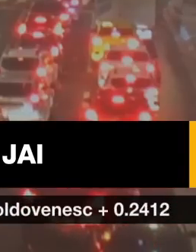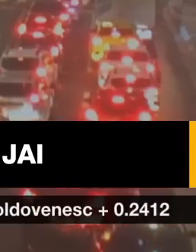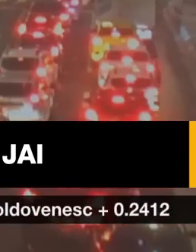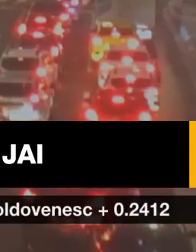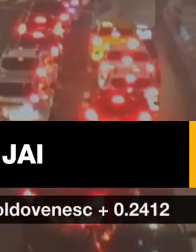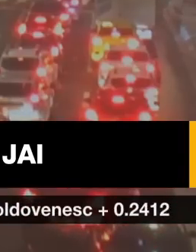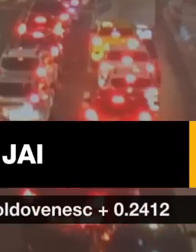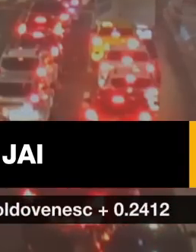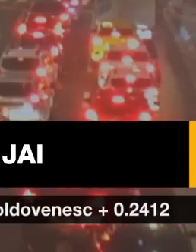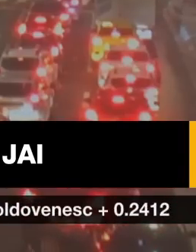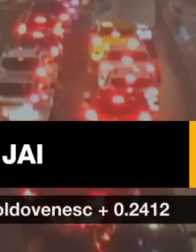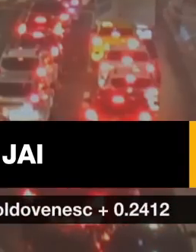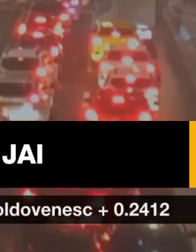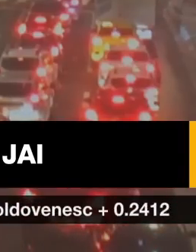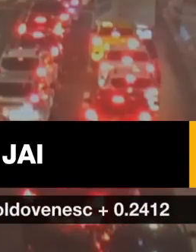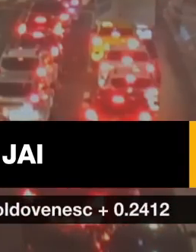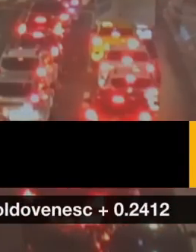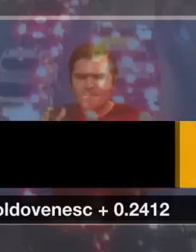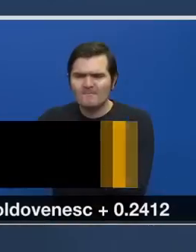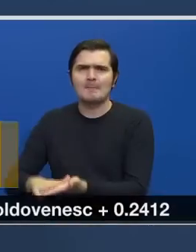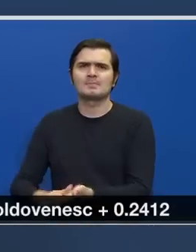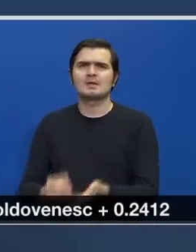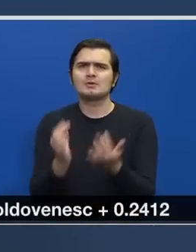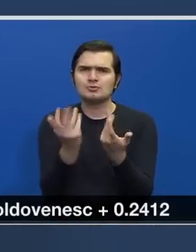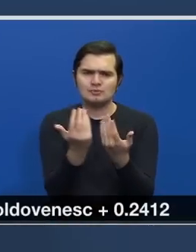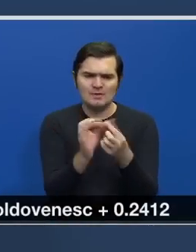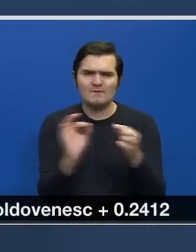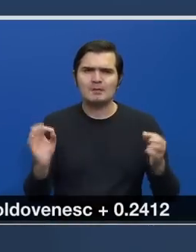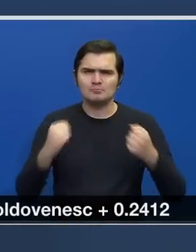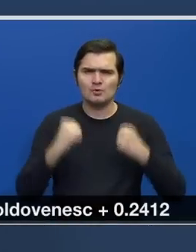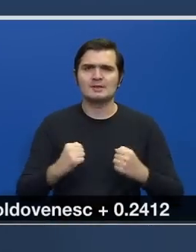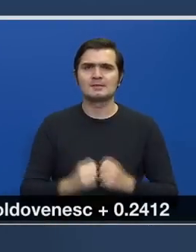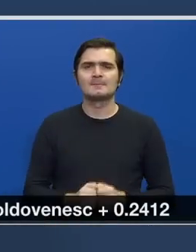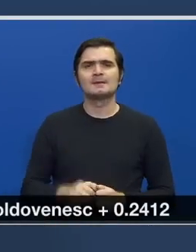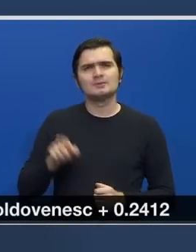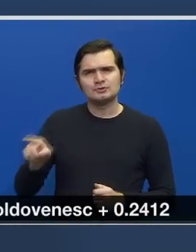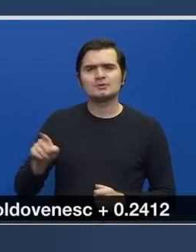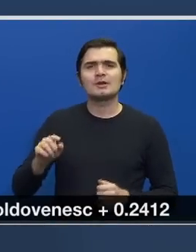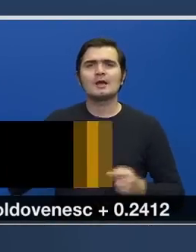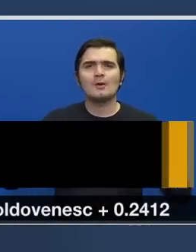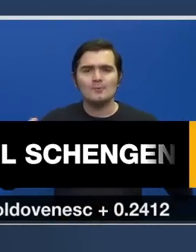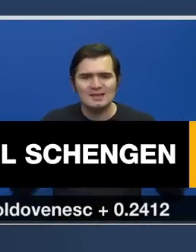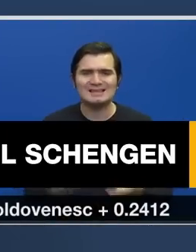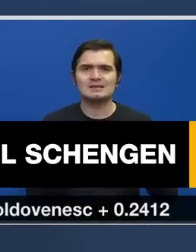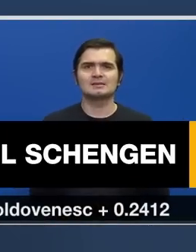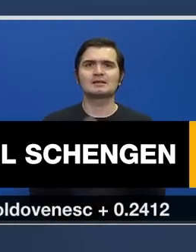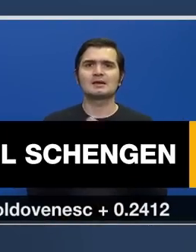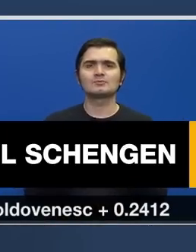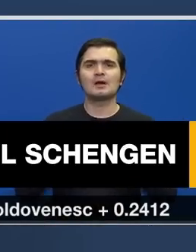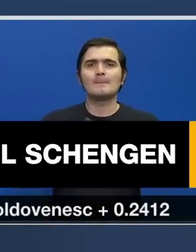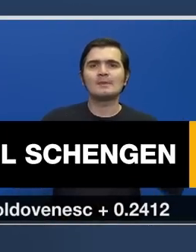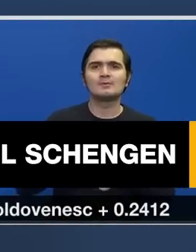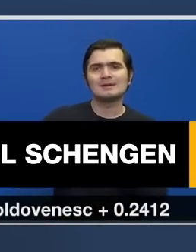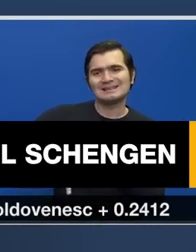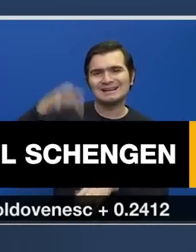Ciucă. Prin argumente, fapte și cifre solide și care au insistat